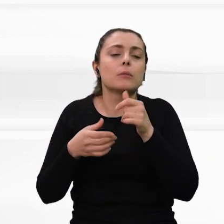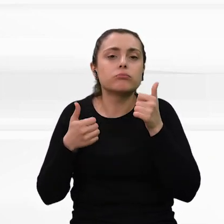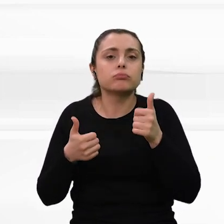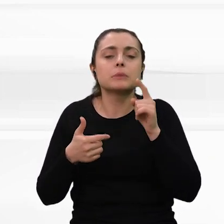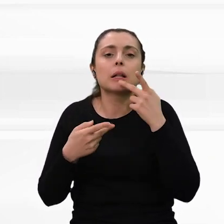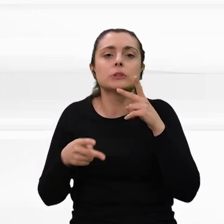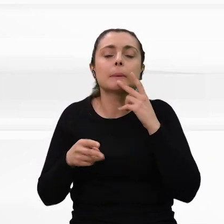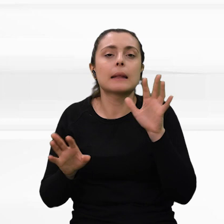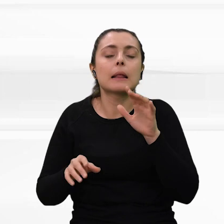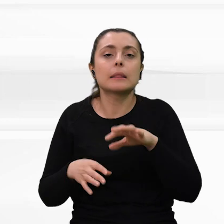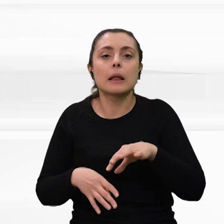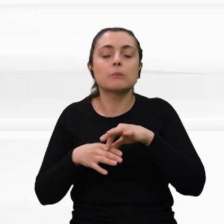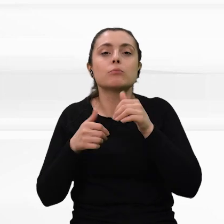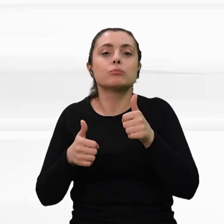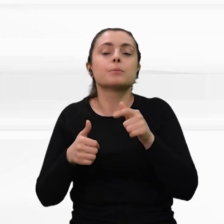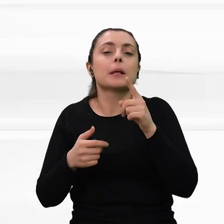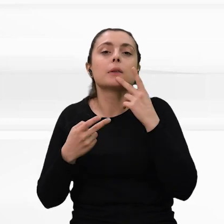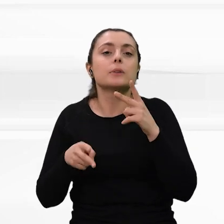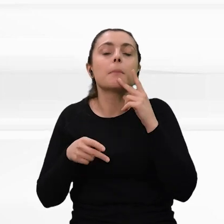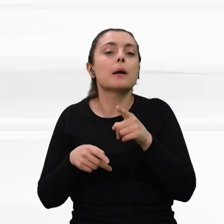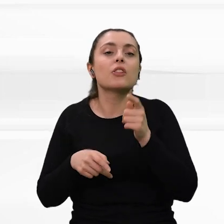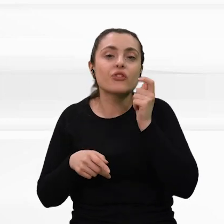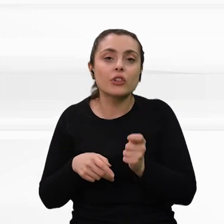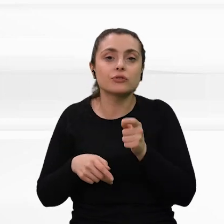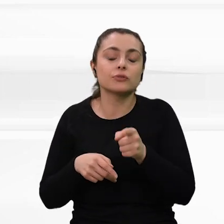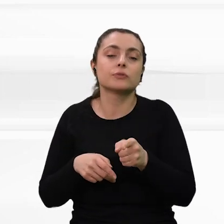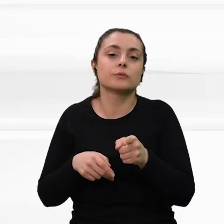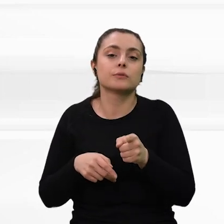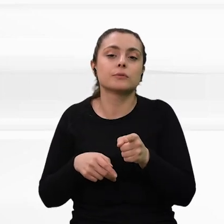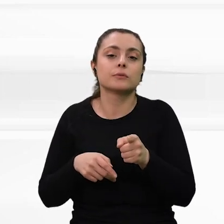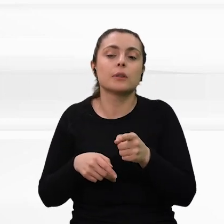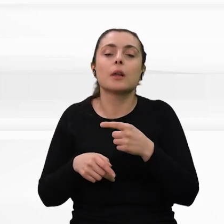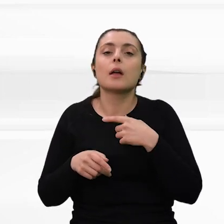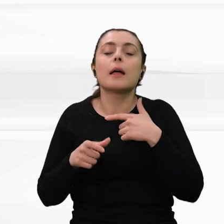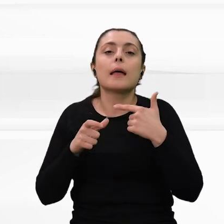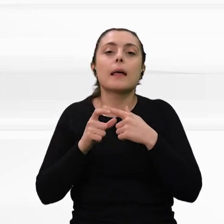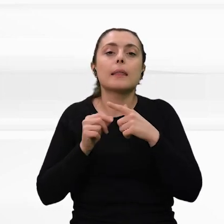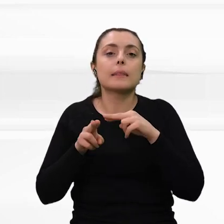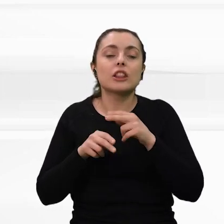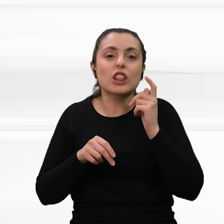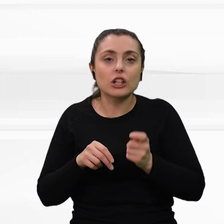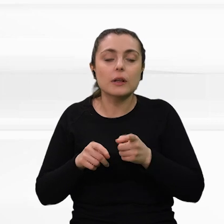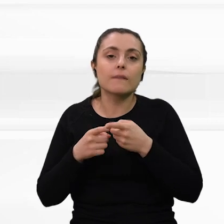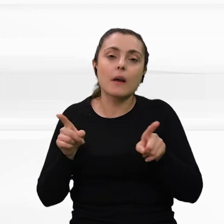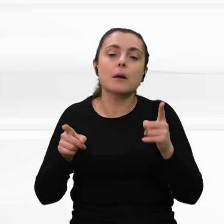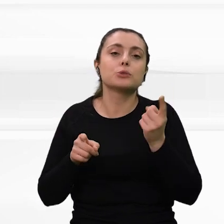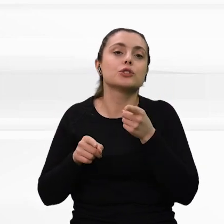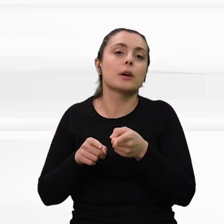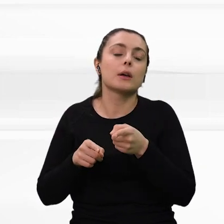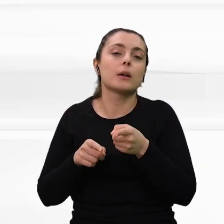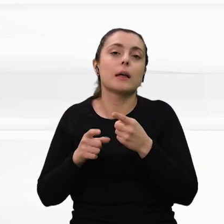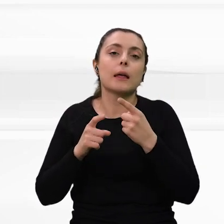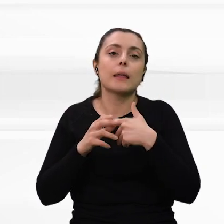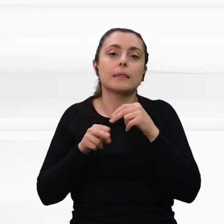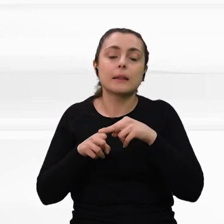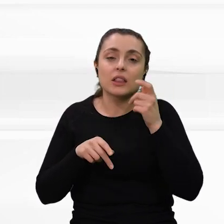mümkün bir açıklama değil kanıtlanması mümkün bir açıklama gerçeklik değil mi Ama etik gerçeklikten farklı bir şey